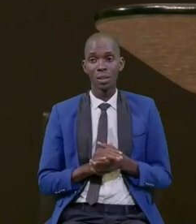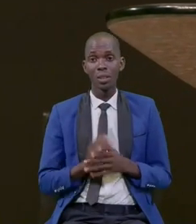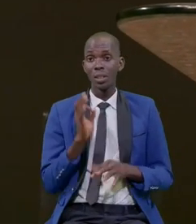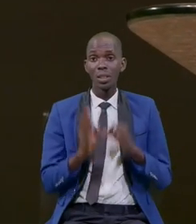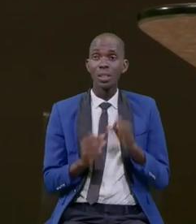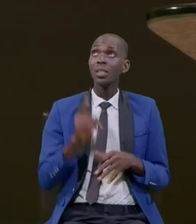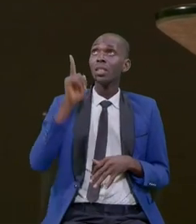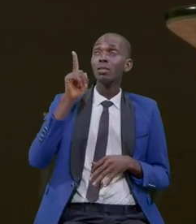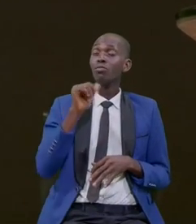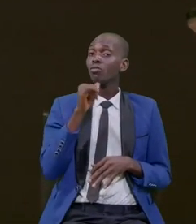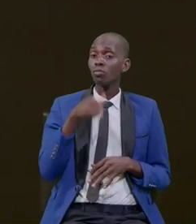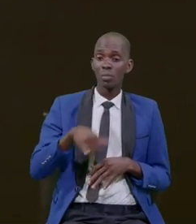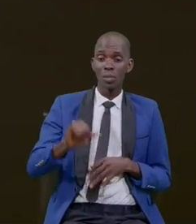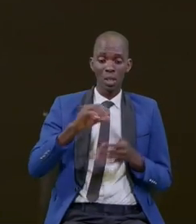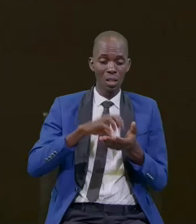S'il n'enlève pas